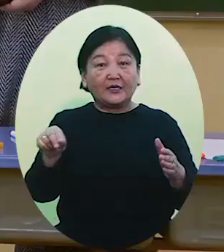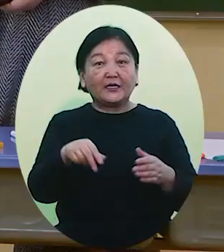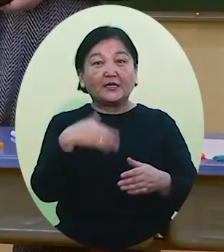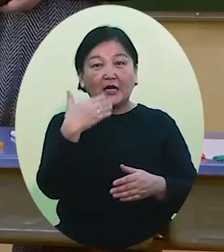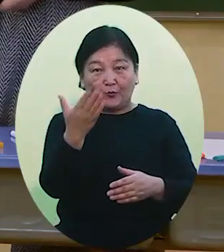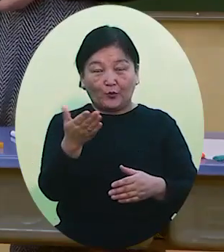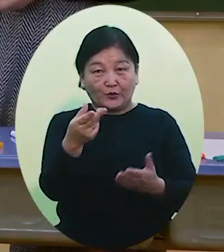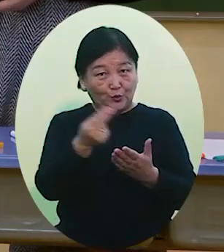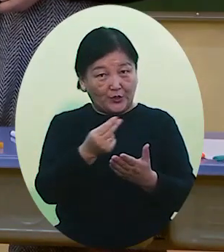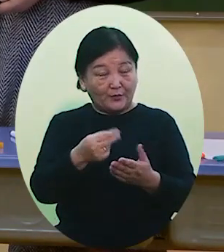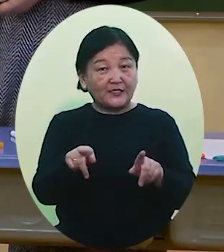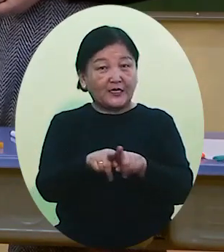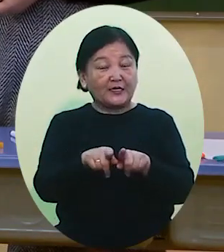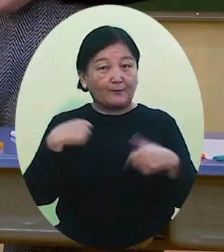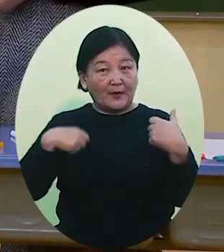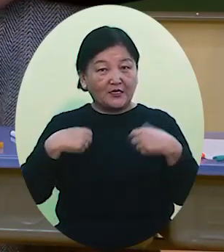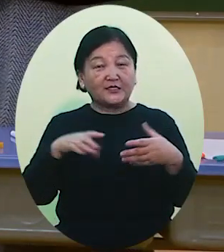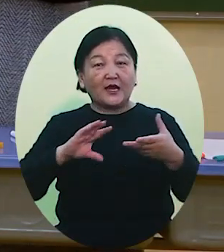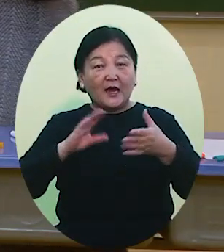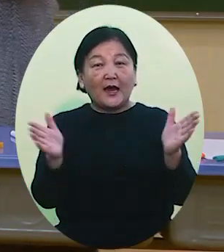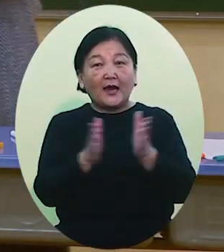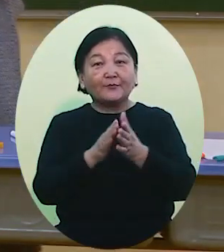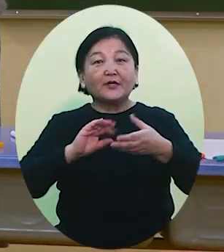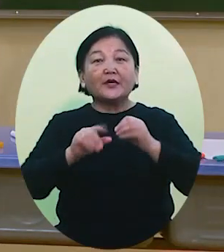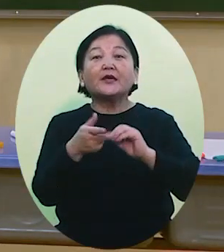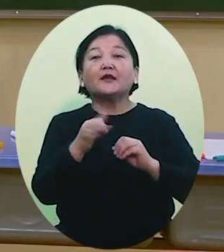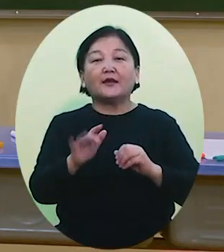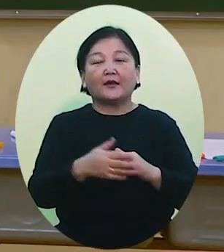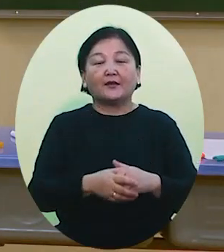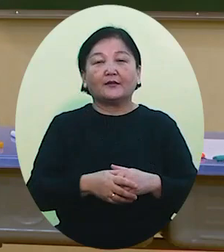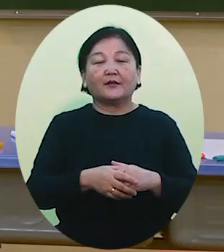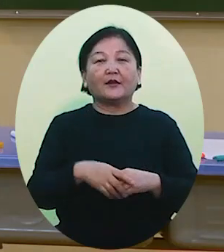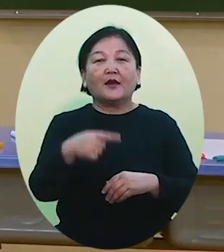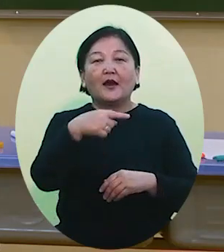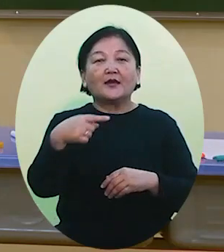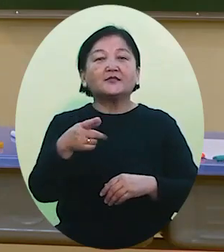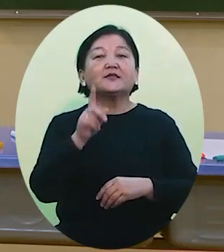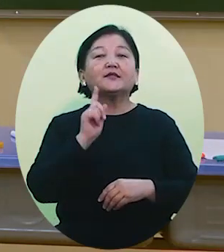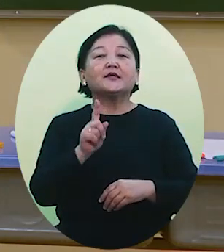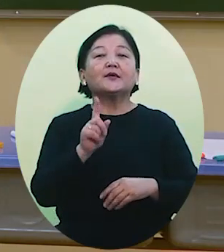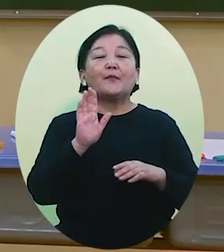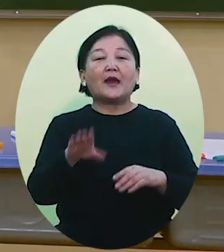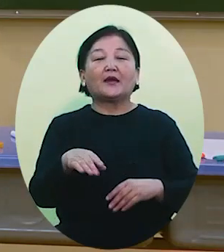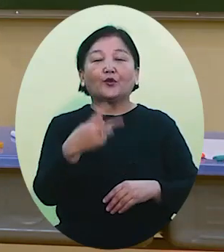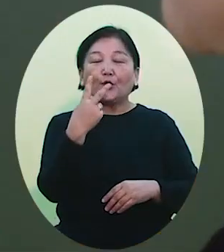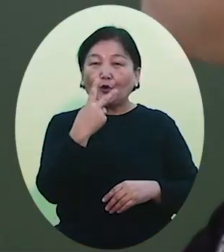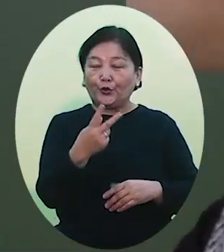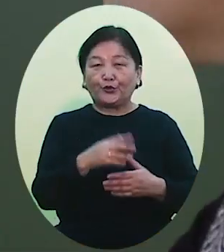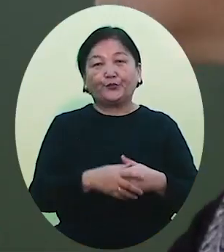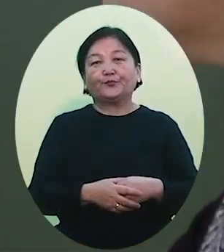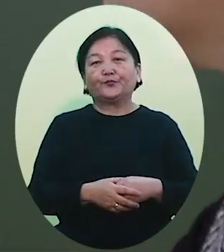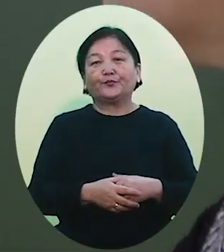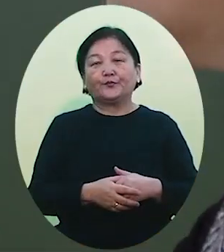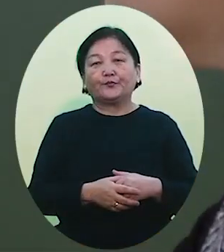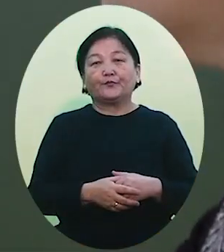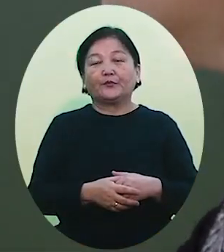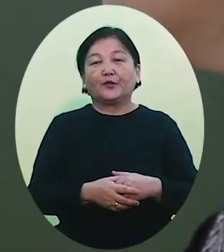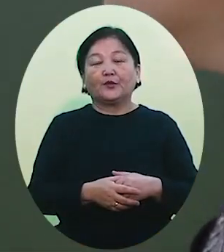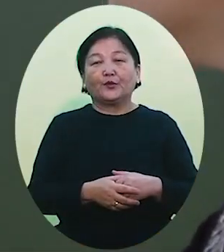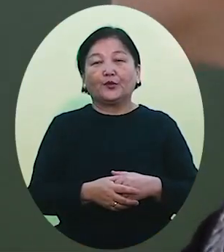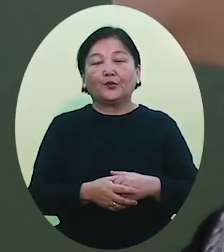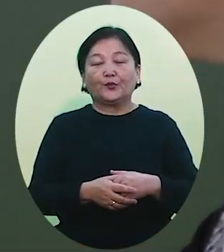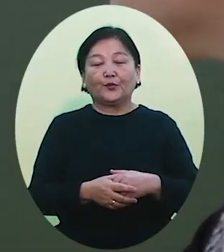зураад багштайгаа цуг тэмдэглээд яваарай. За хасах 1 байхад 2, хасах 1